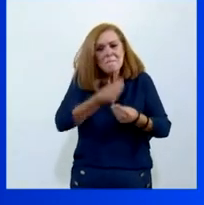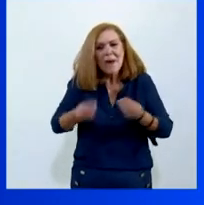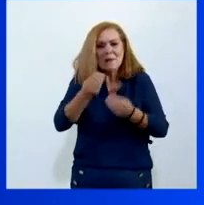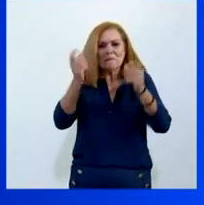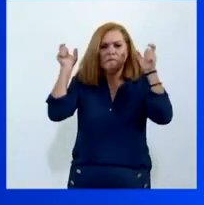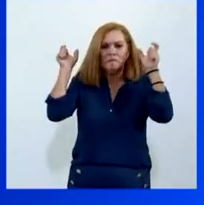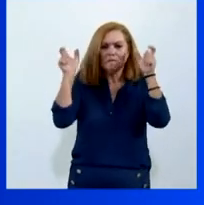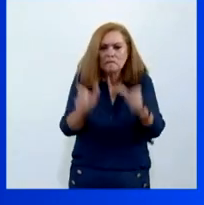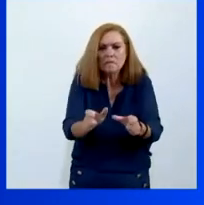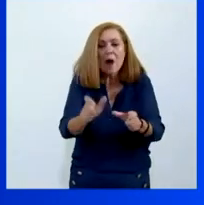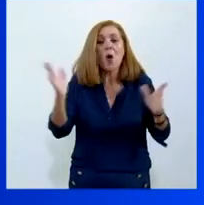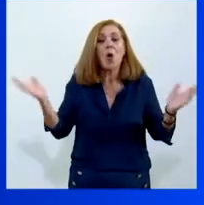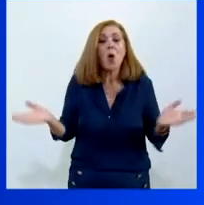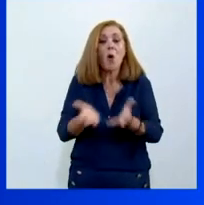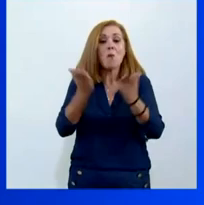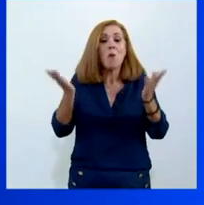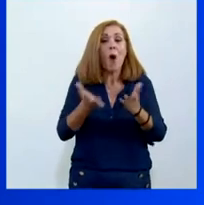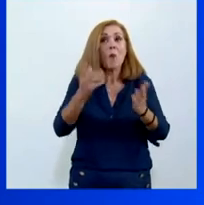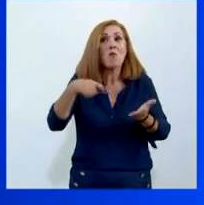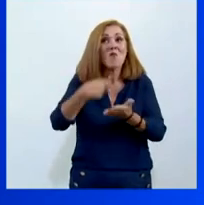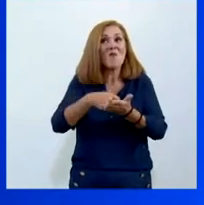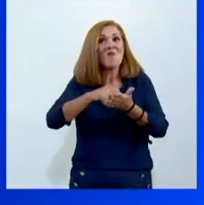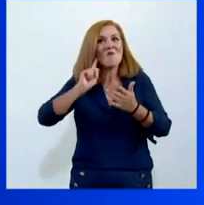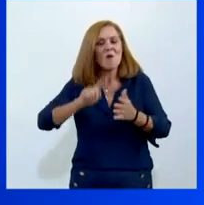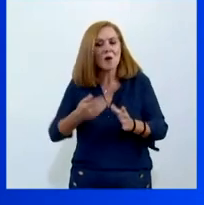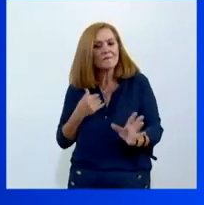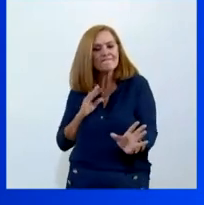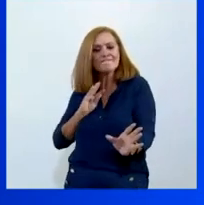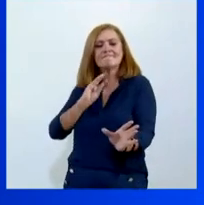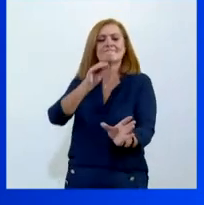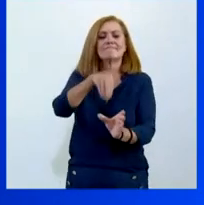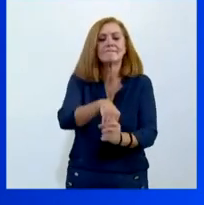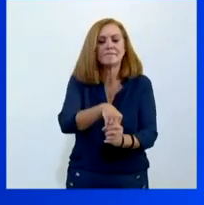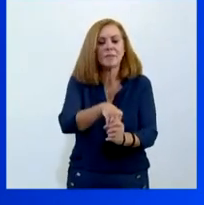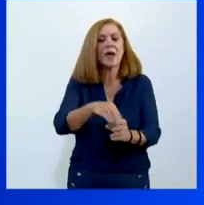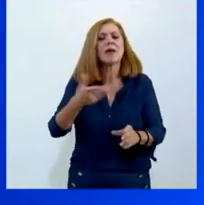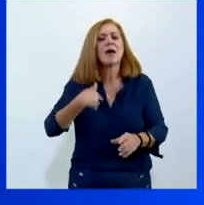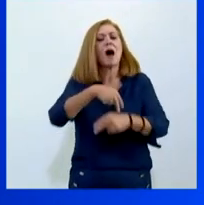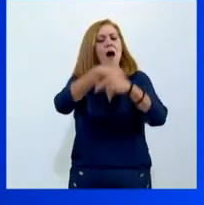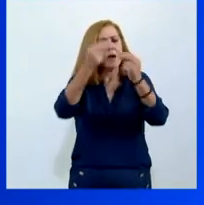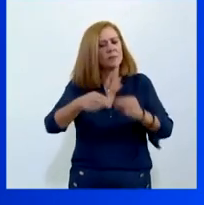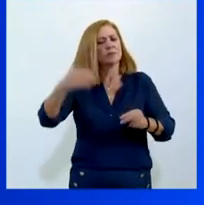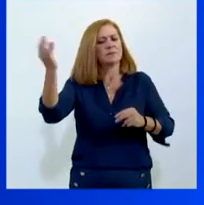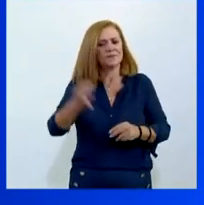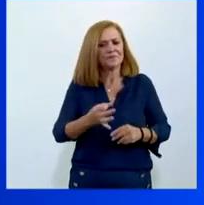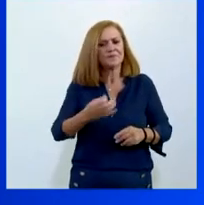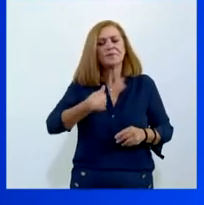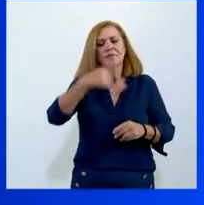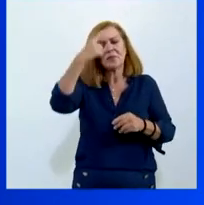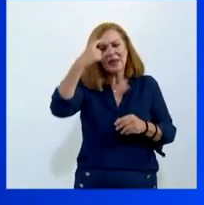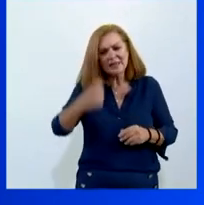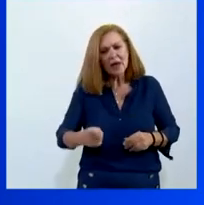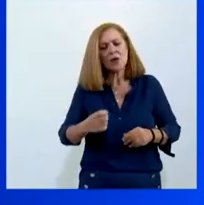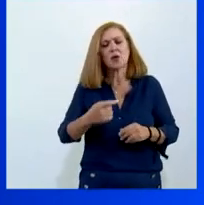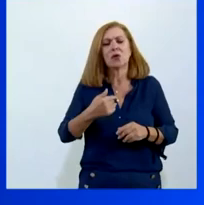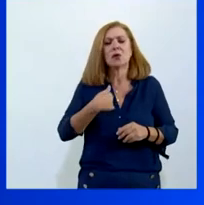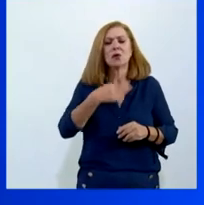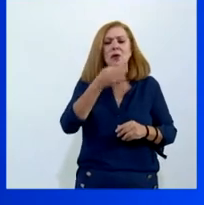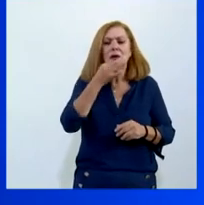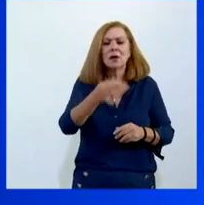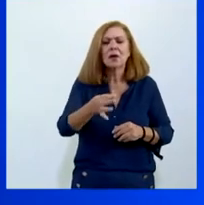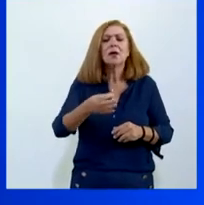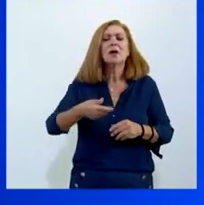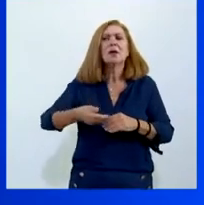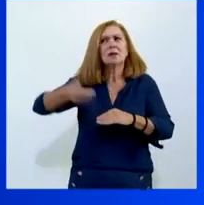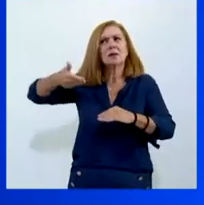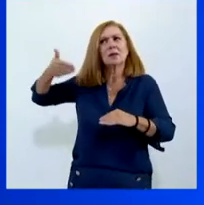υπάρχει συγκεκριμένη φοροδιαφυγή και να δείξουμε μετρήσιμα αποτελέσματα. Ξέρω, και δεν θα κουραστώ να το λέω, ότι πολλοί προκατοχοί